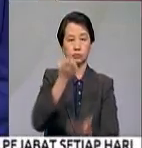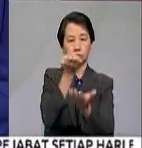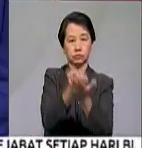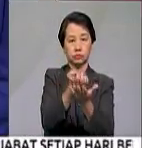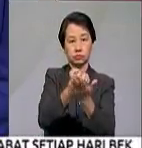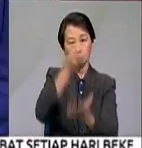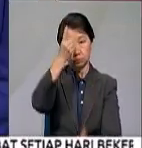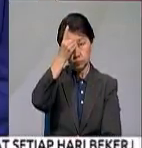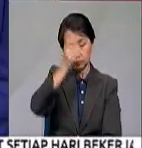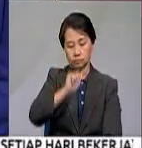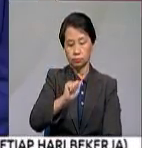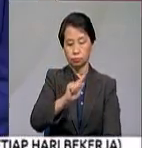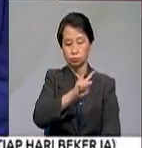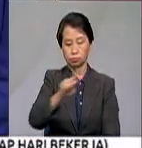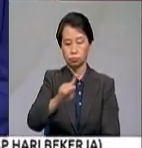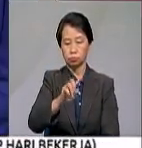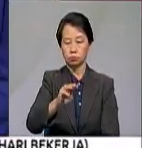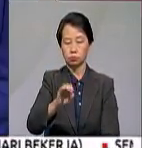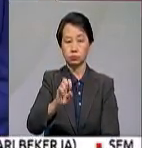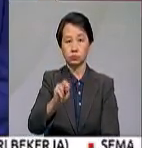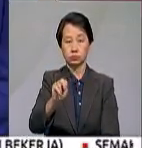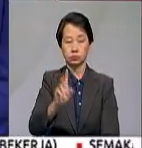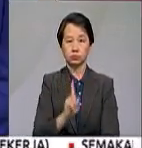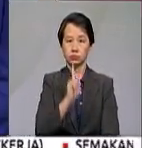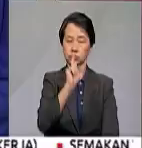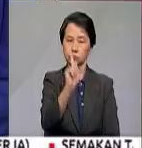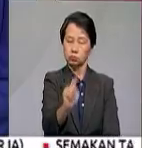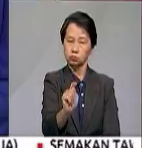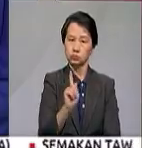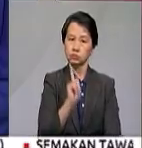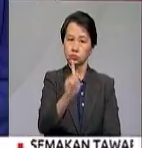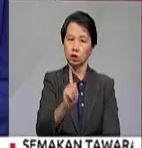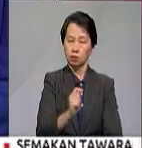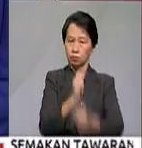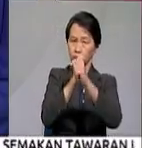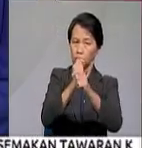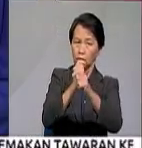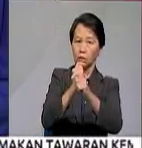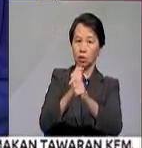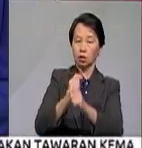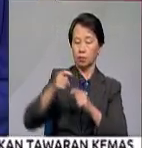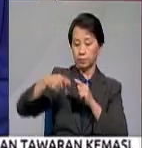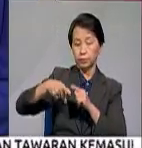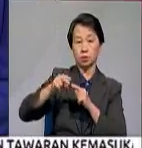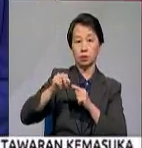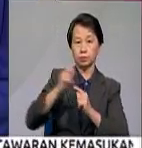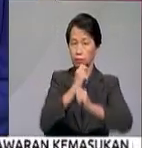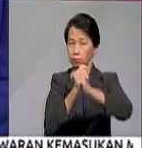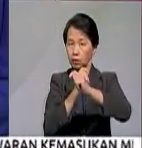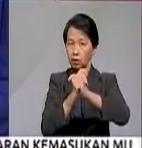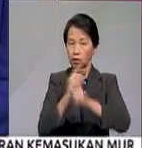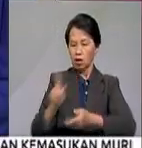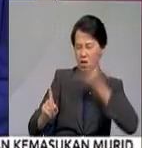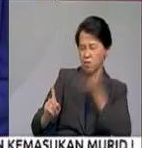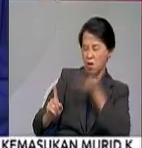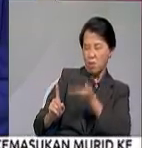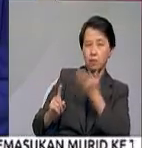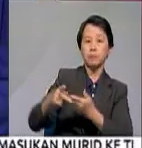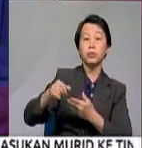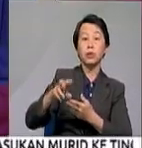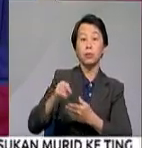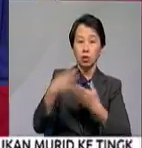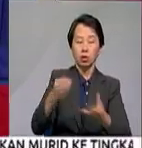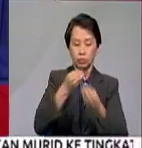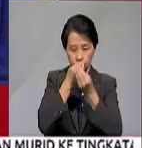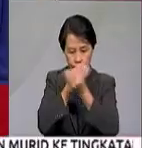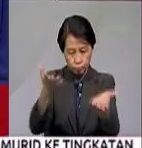Ekonomi Datuk Seri Muhammad Azmin Ali pula tampil mempertahan Permodalan Nasional Berhad PNB yang dikritik selepas